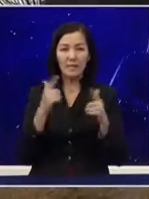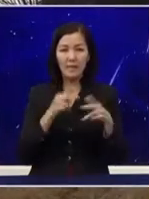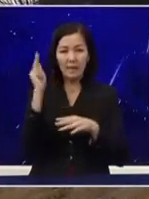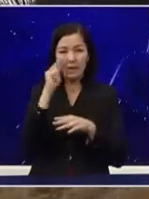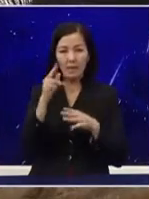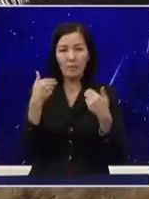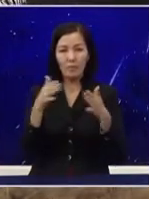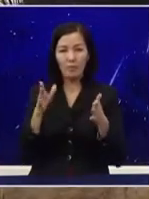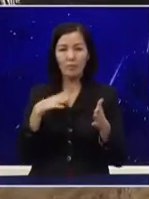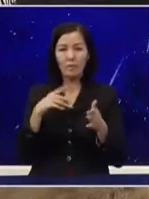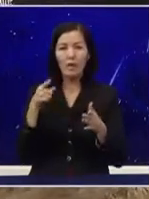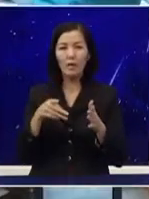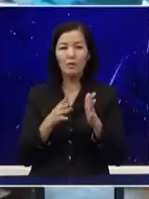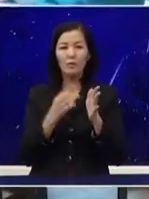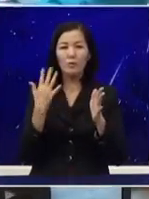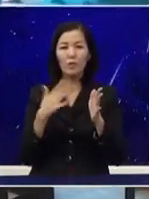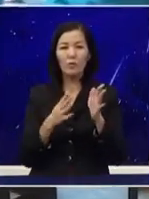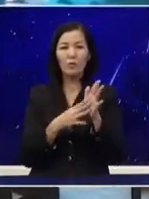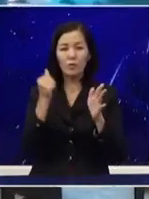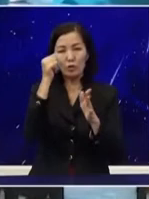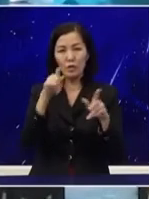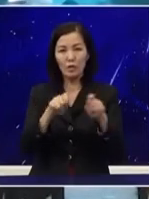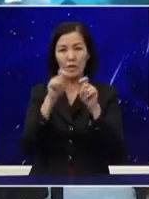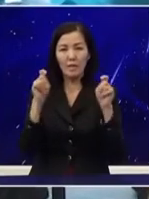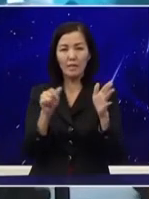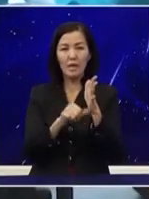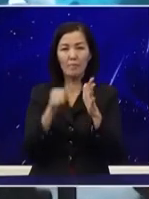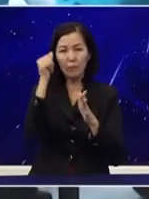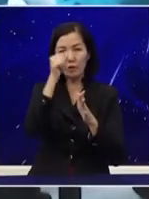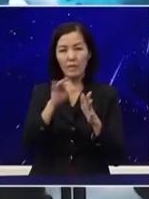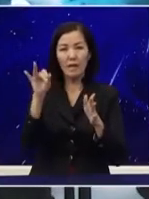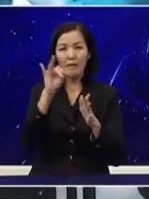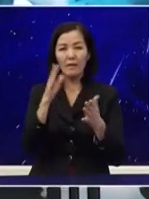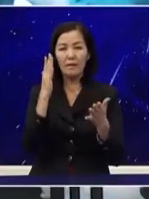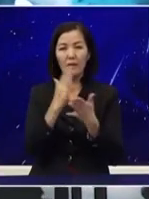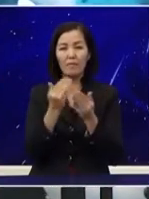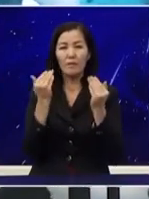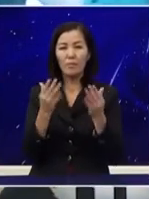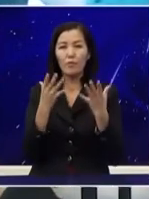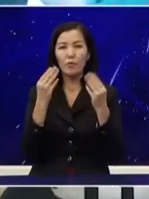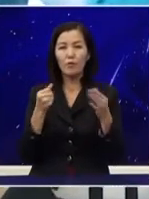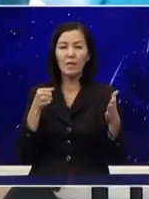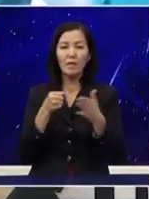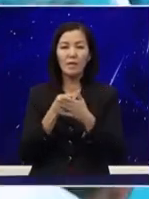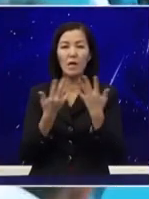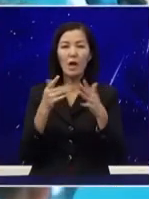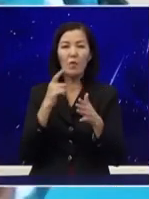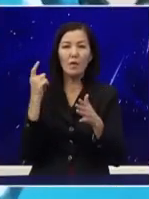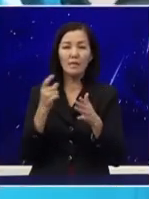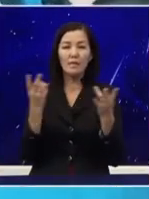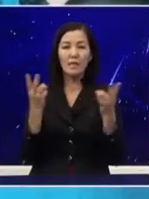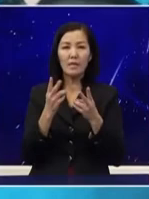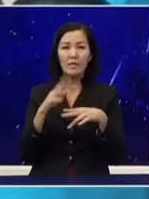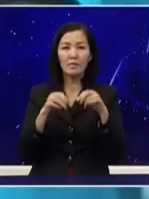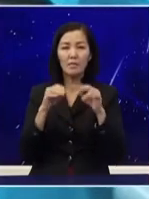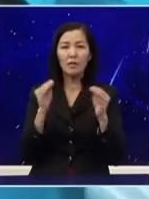сонау 1959 жылы қаланған. 60 жылдық тарих бар арнаулы білім беру ордасы осы уақыт ішінде ауыл шаруашылық саласына қажетті